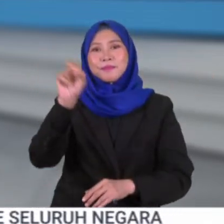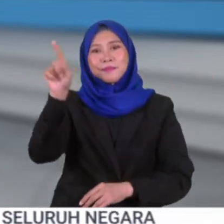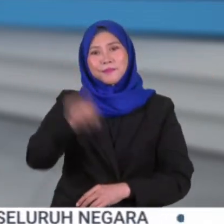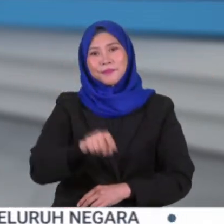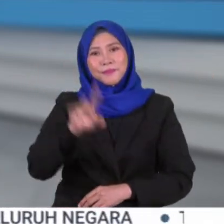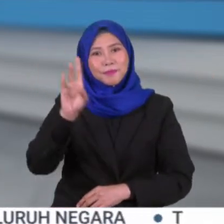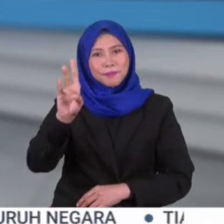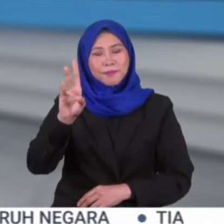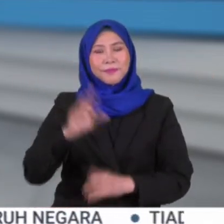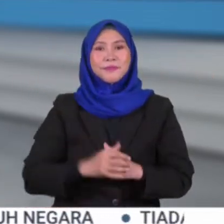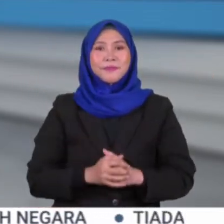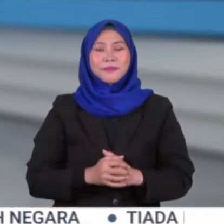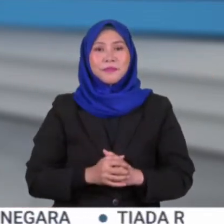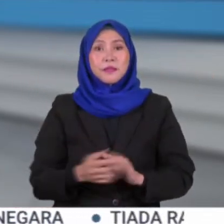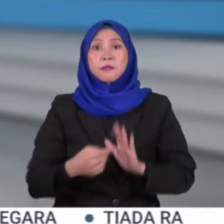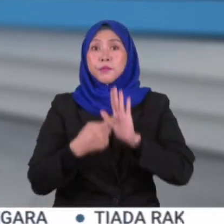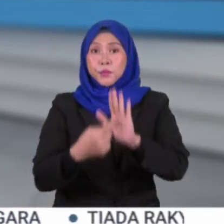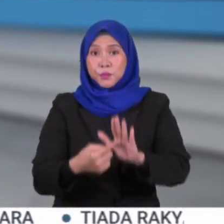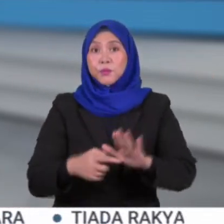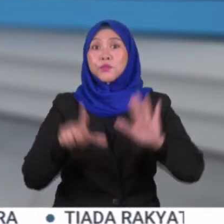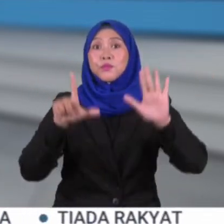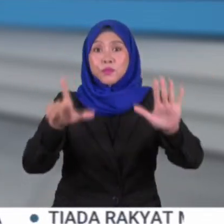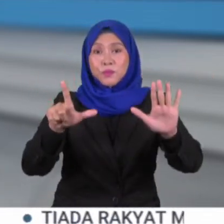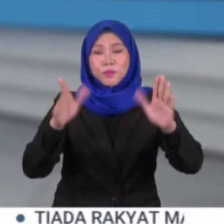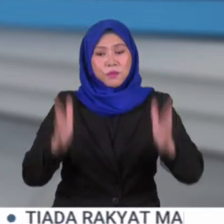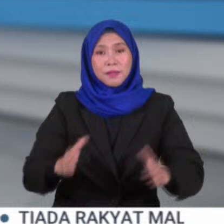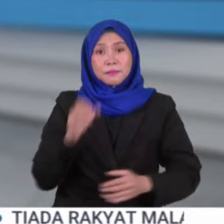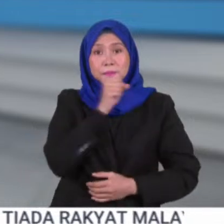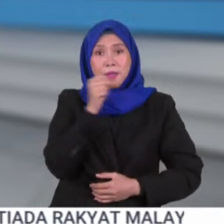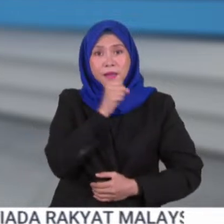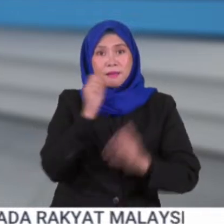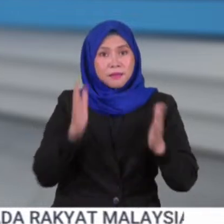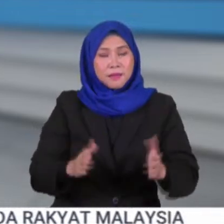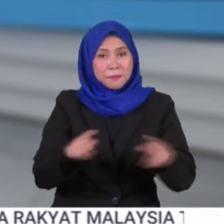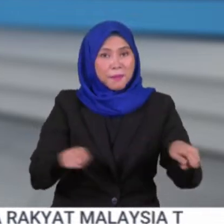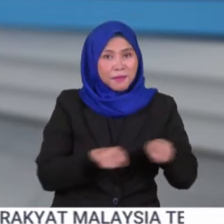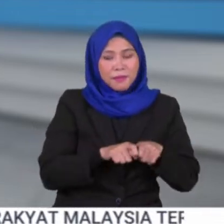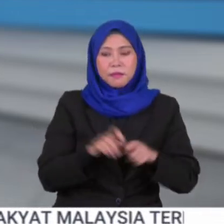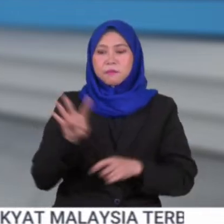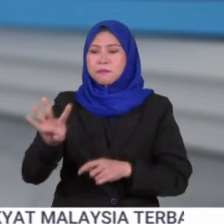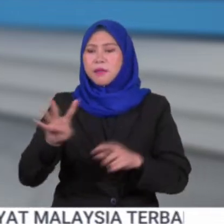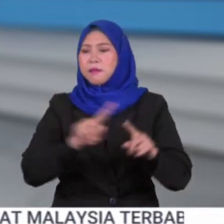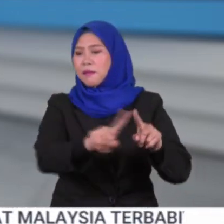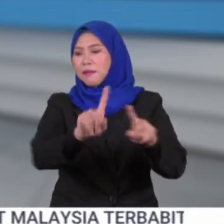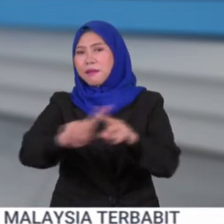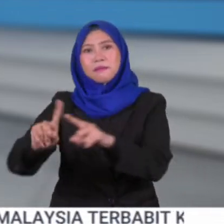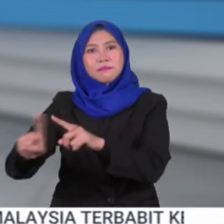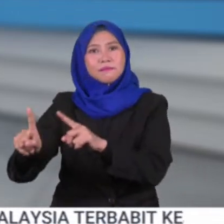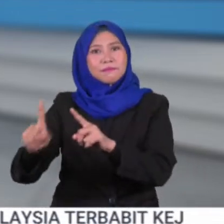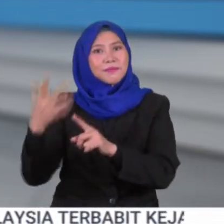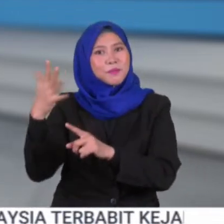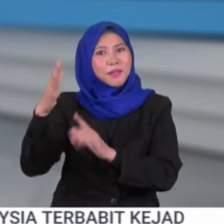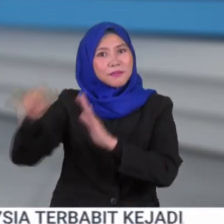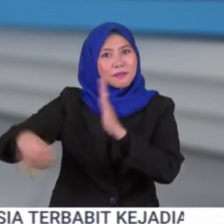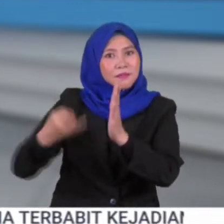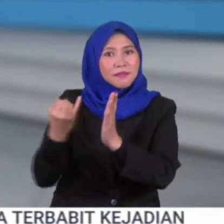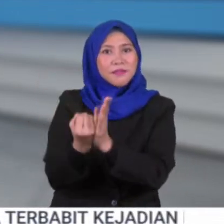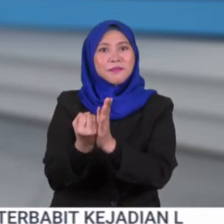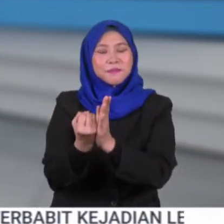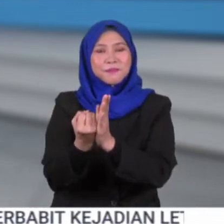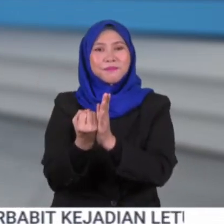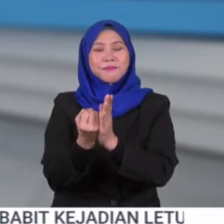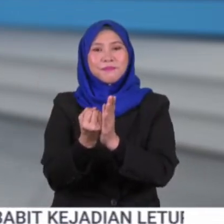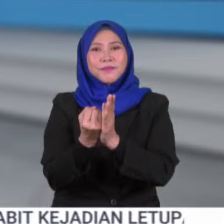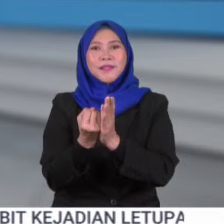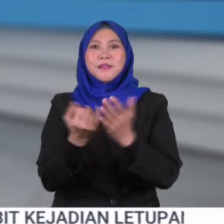Julai. Menampilkan 75 artis tempatan, 4 pentas berbeza selama 15 jam.